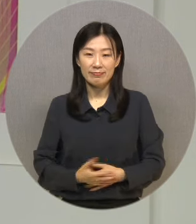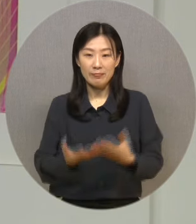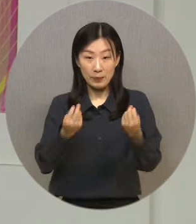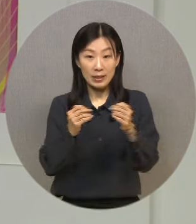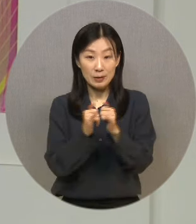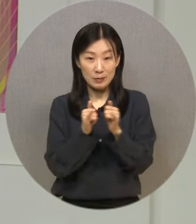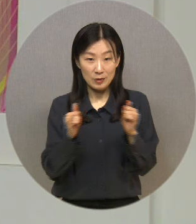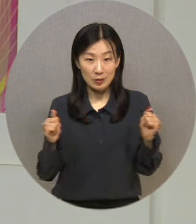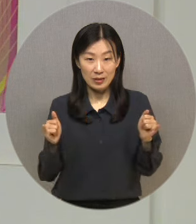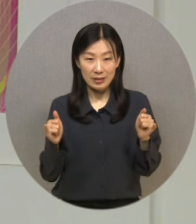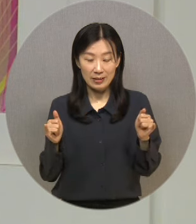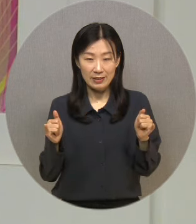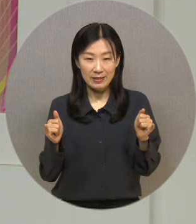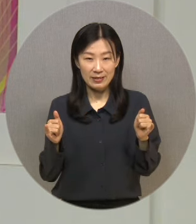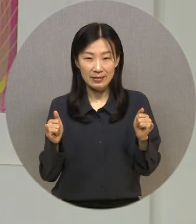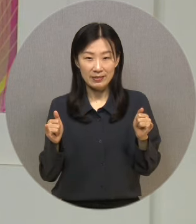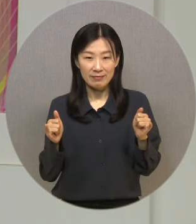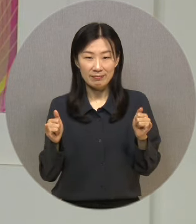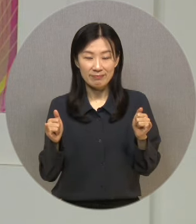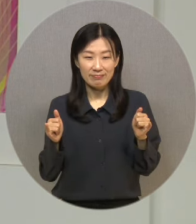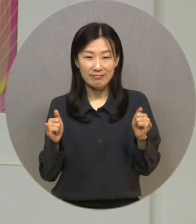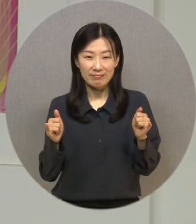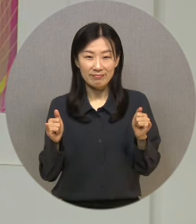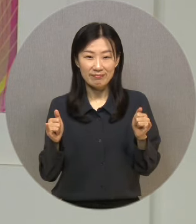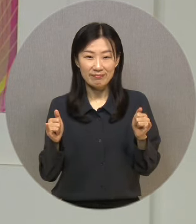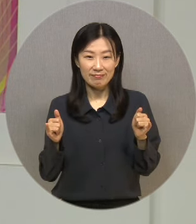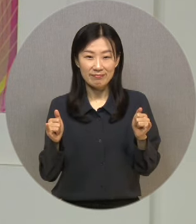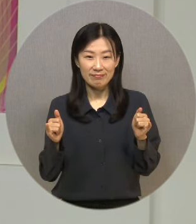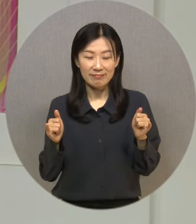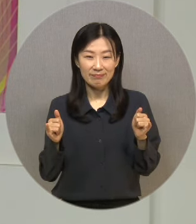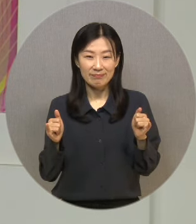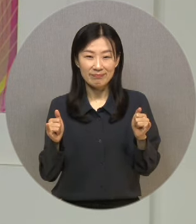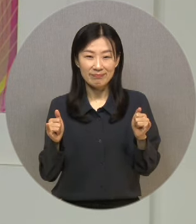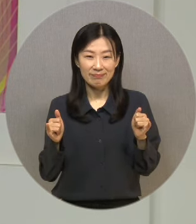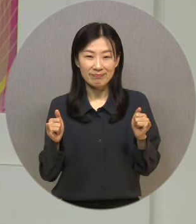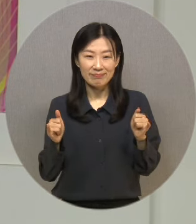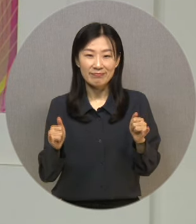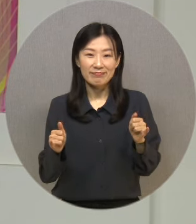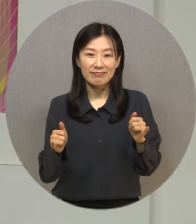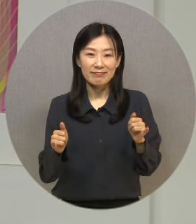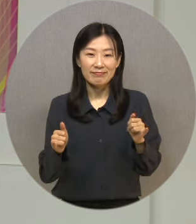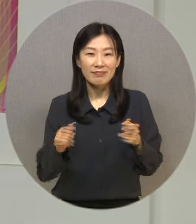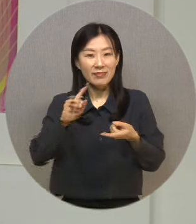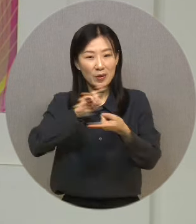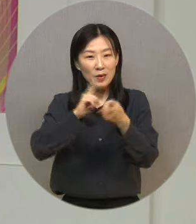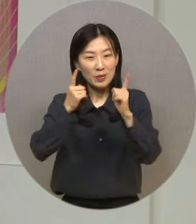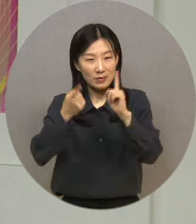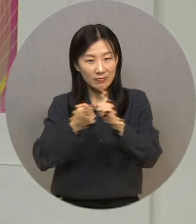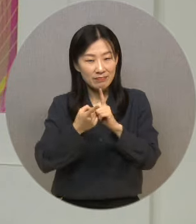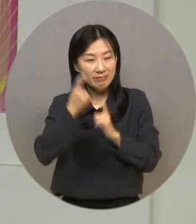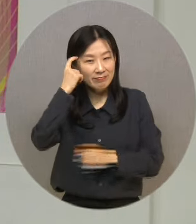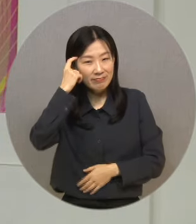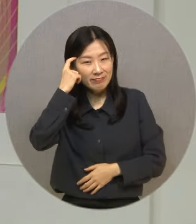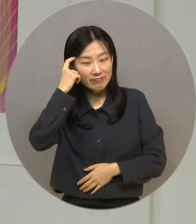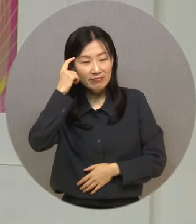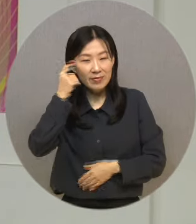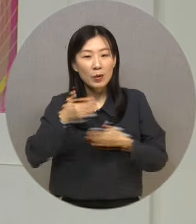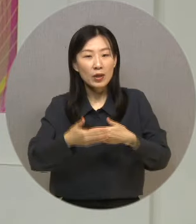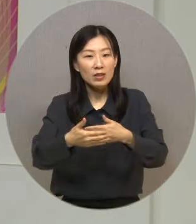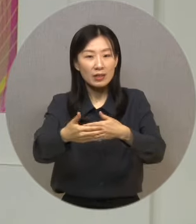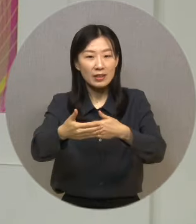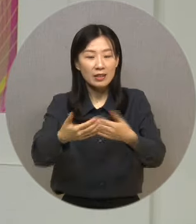그 이 사회적인 관념이라든가 이런 과정에서 이제 단체적으로 많이 움직이고 있습니다.